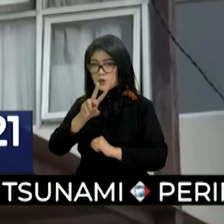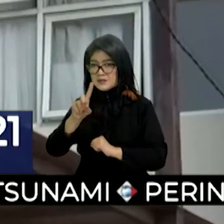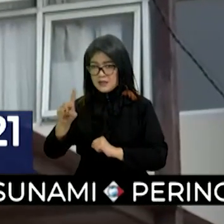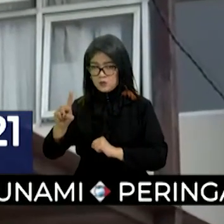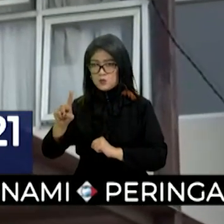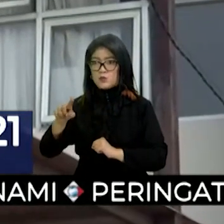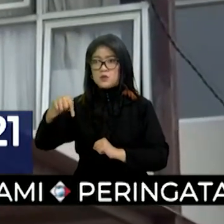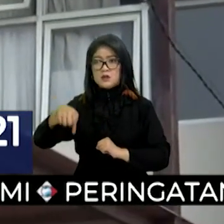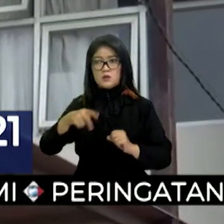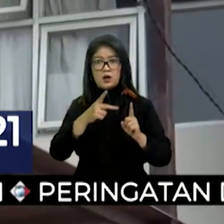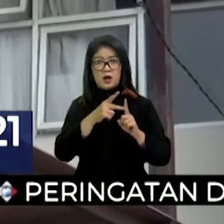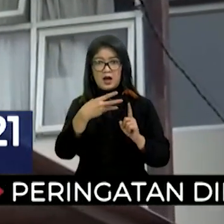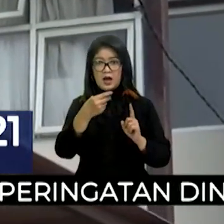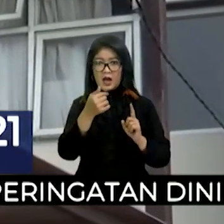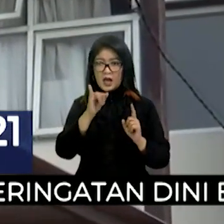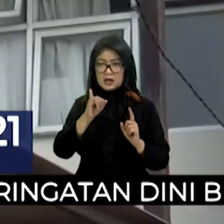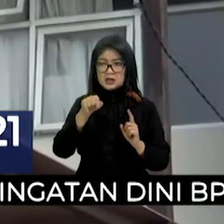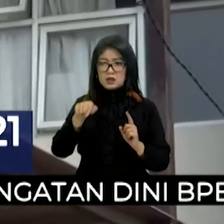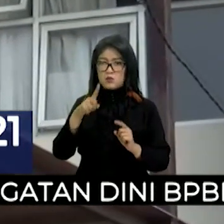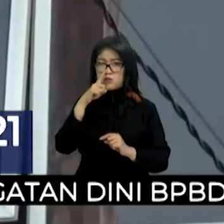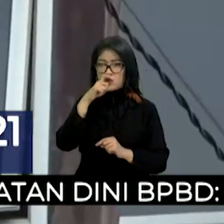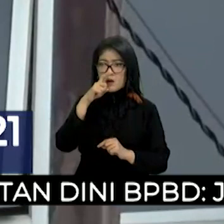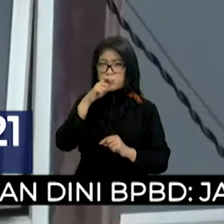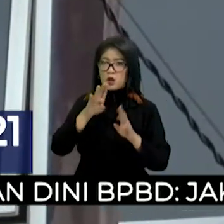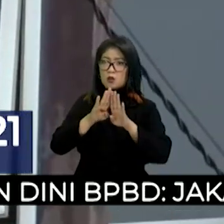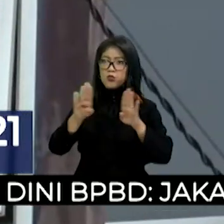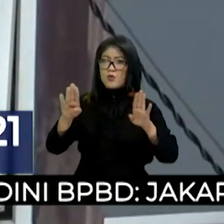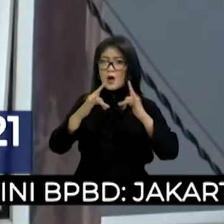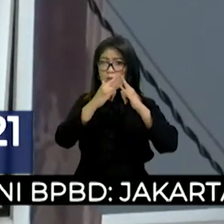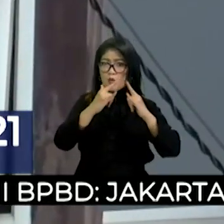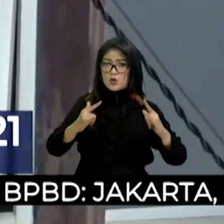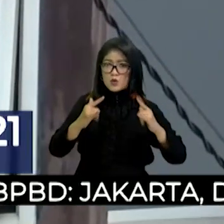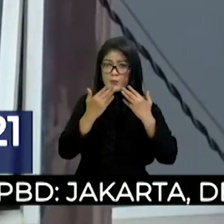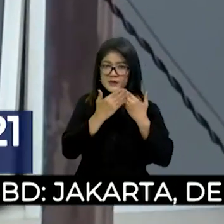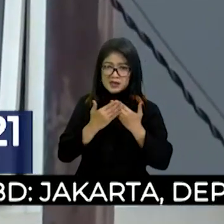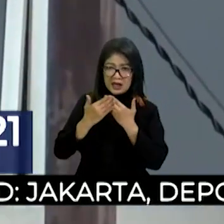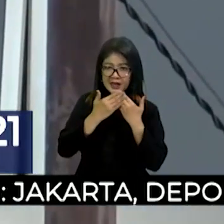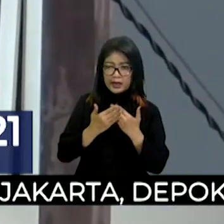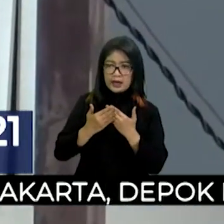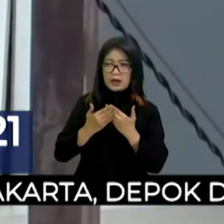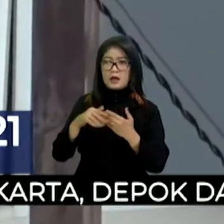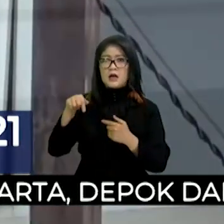Heri Wirawan berkedok guru dengan membuka pondok pesantren, namun hanya pelaku yang berada di dalam sekolah.